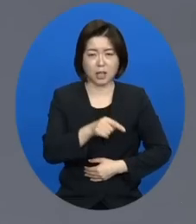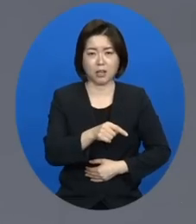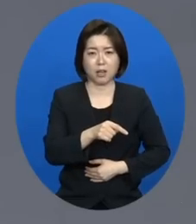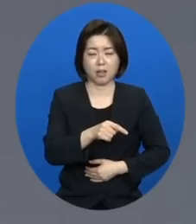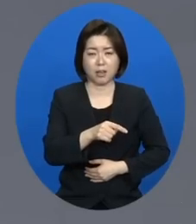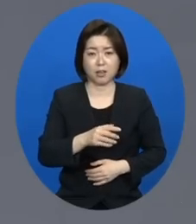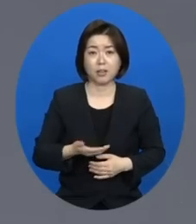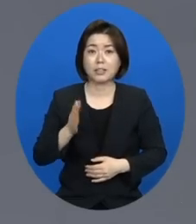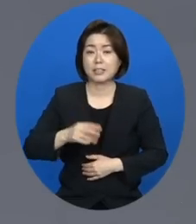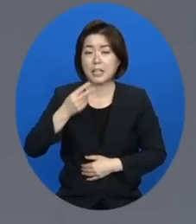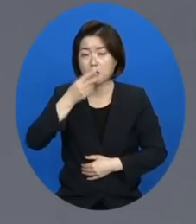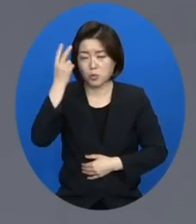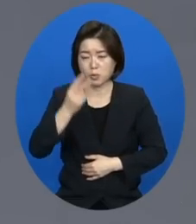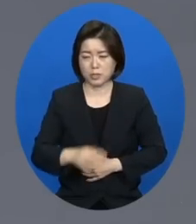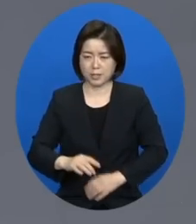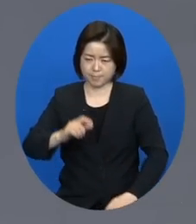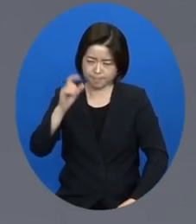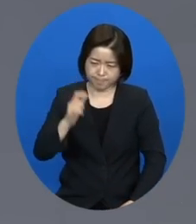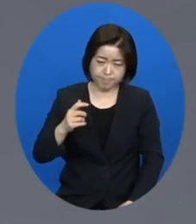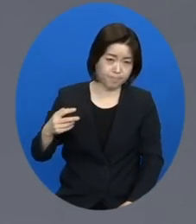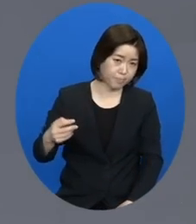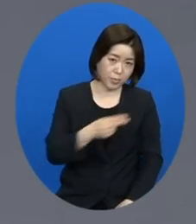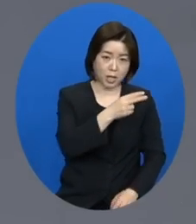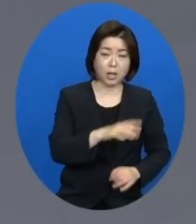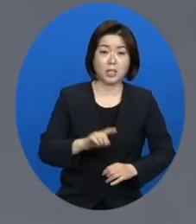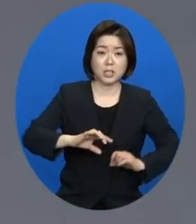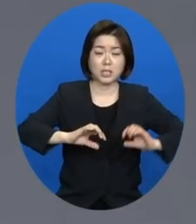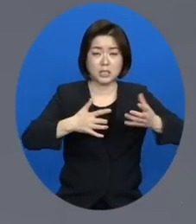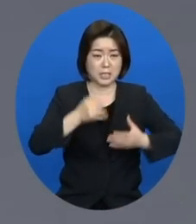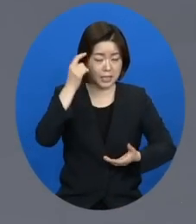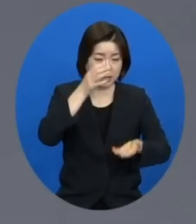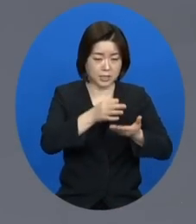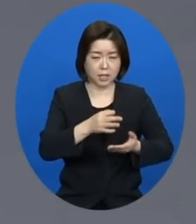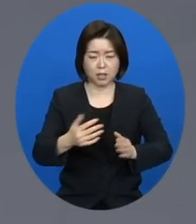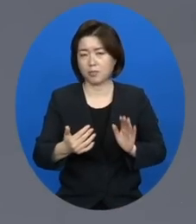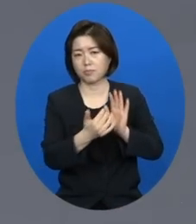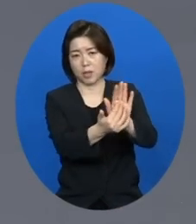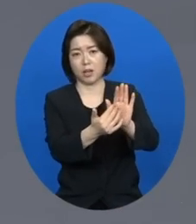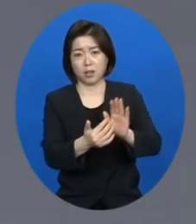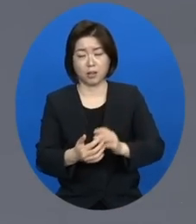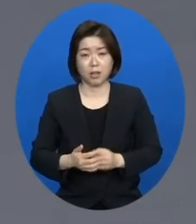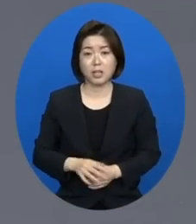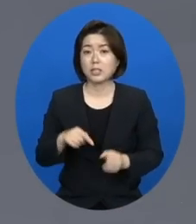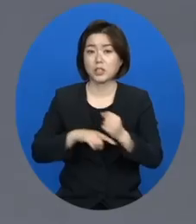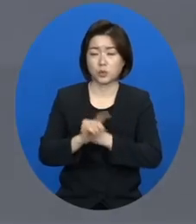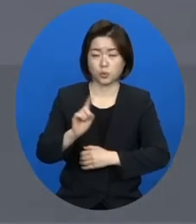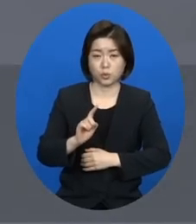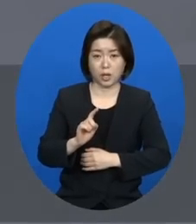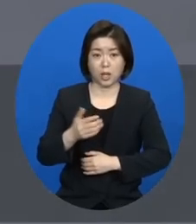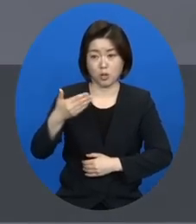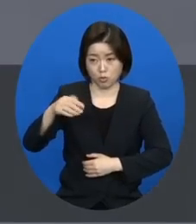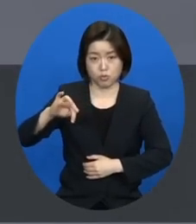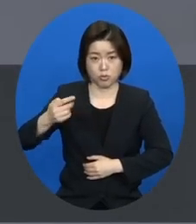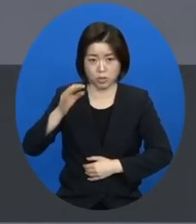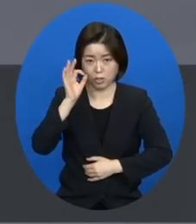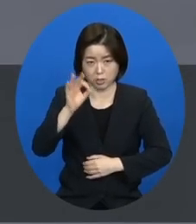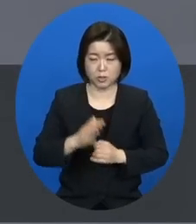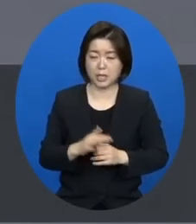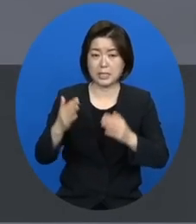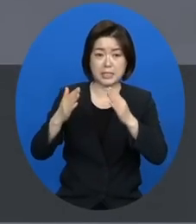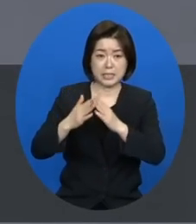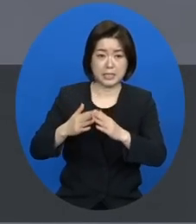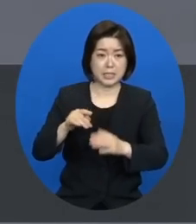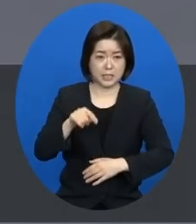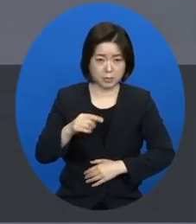근데 요셉은 단호하게 이 세속적인 가치관을 거부하는데 그 이유가 9절에 나와요. 이 집에는 나보다 큰 이가